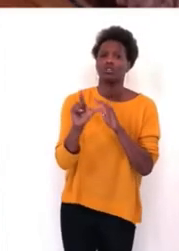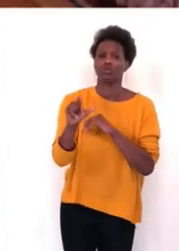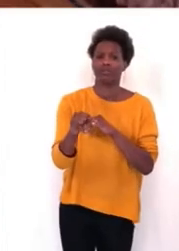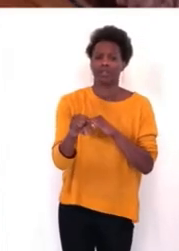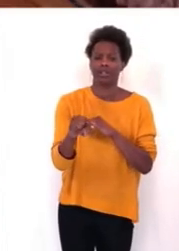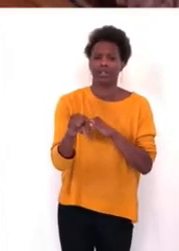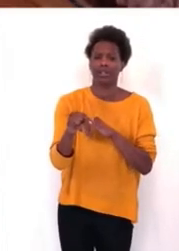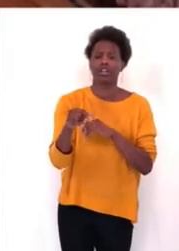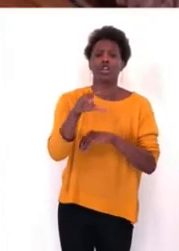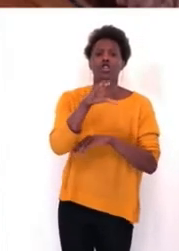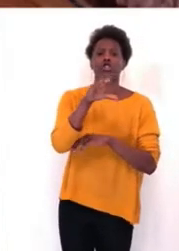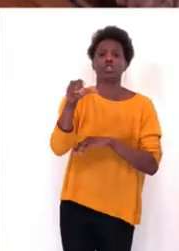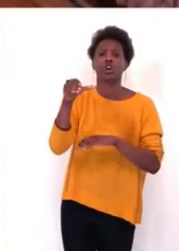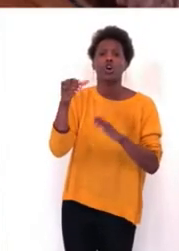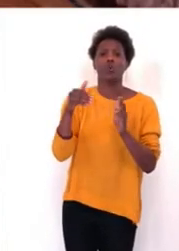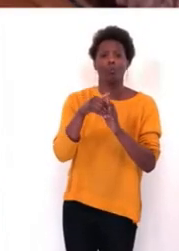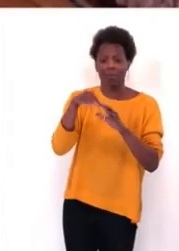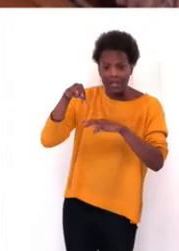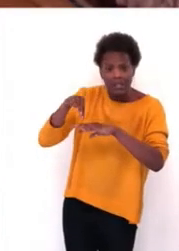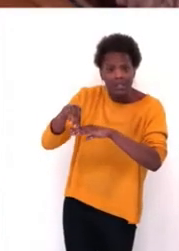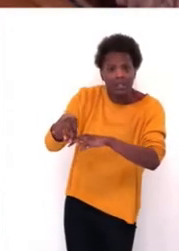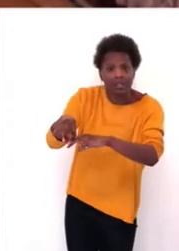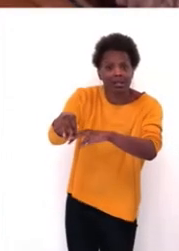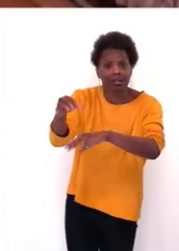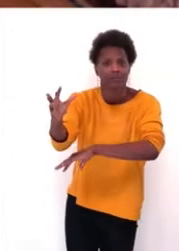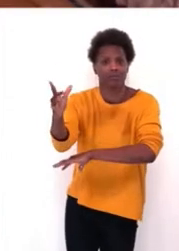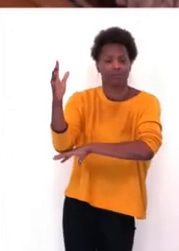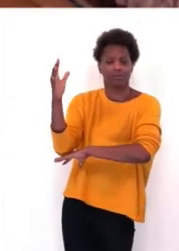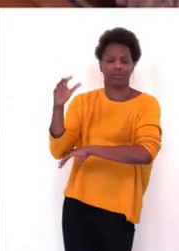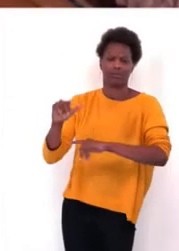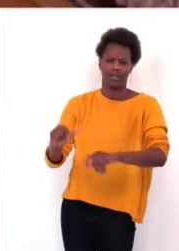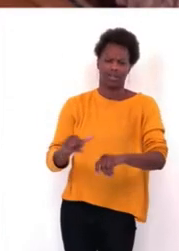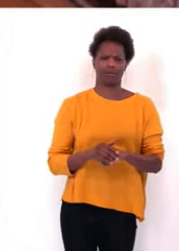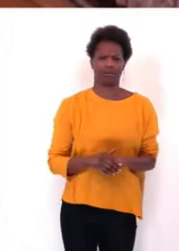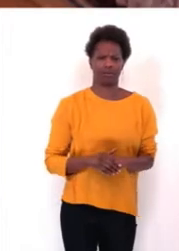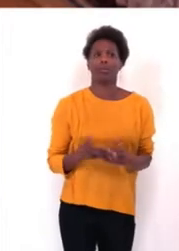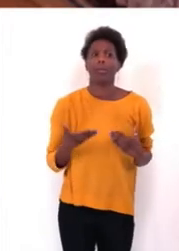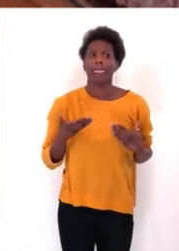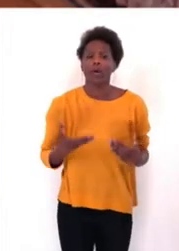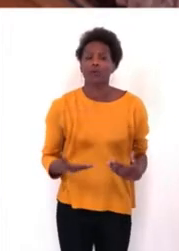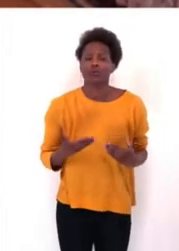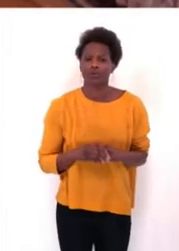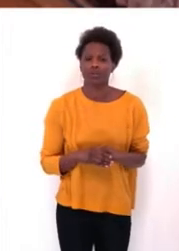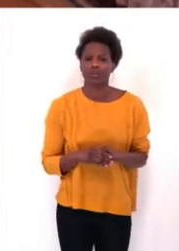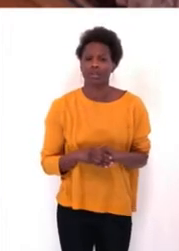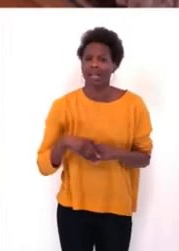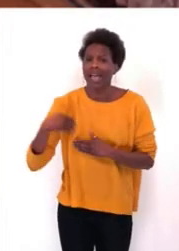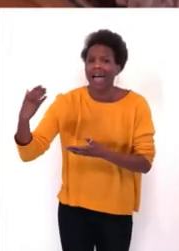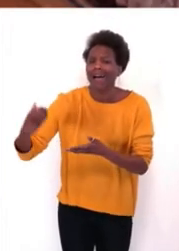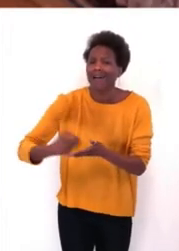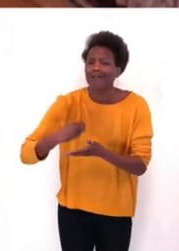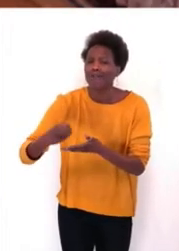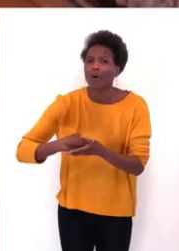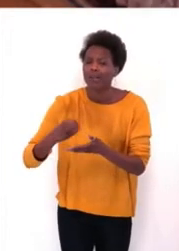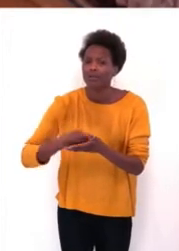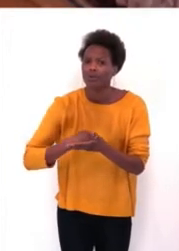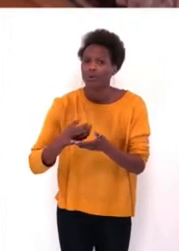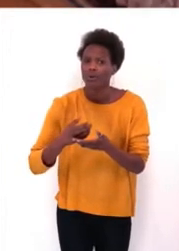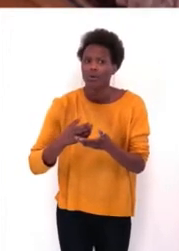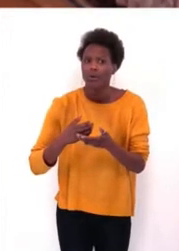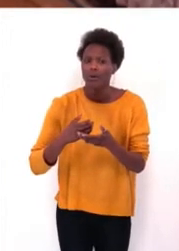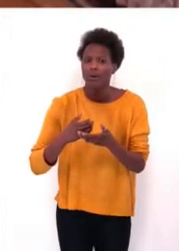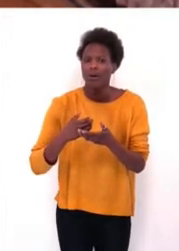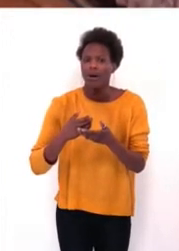aujourd'hui, quand on consulte les données qui sont en open data de la métropole de Bordeaux, on